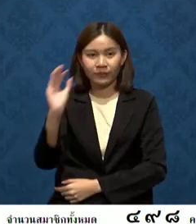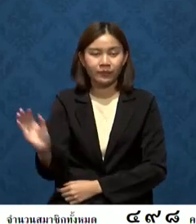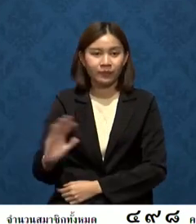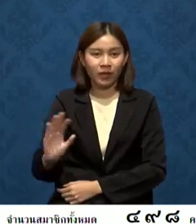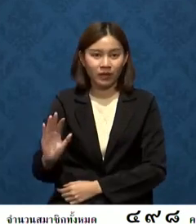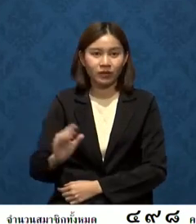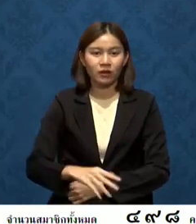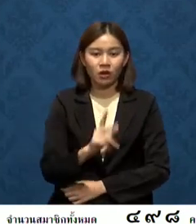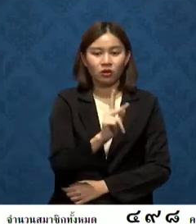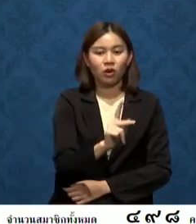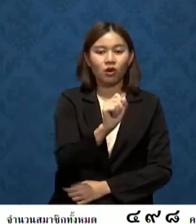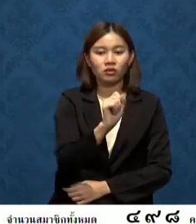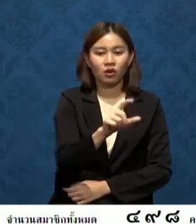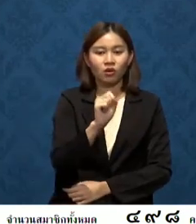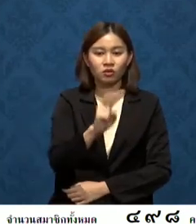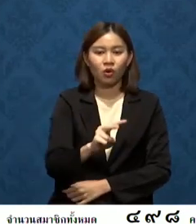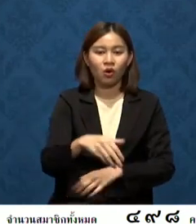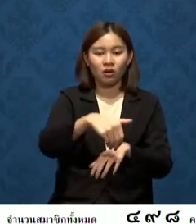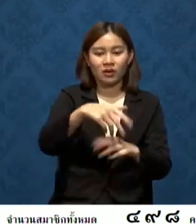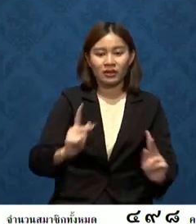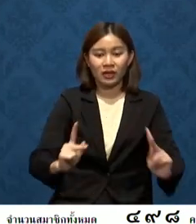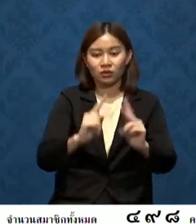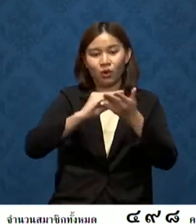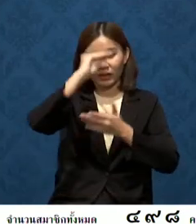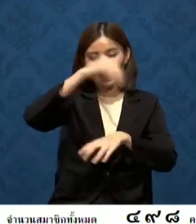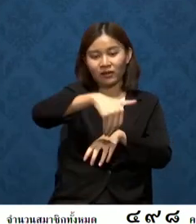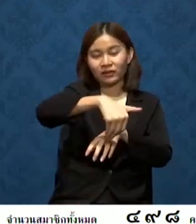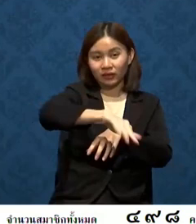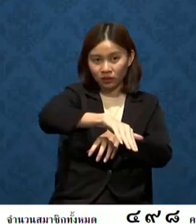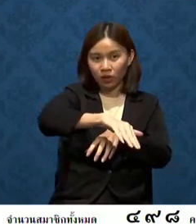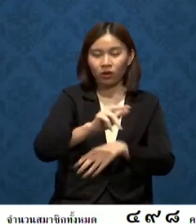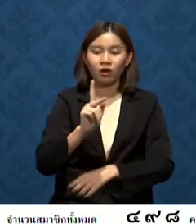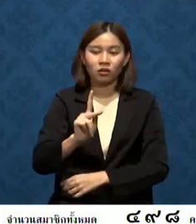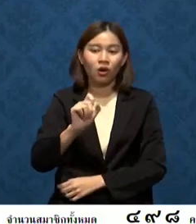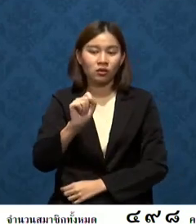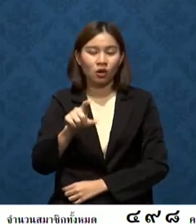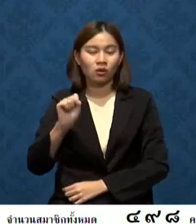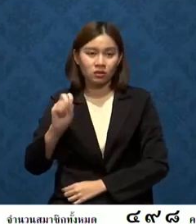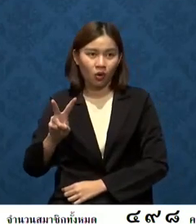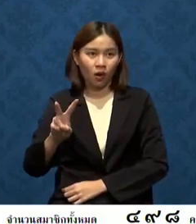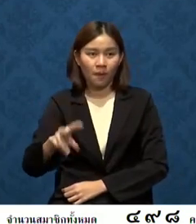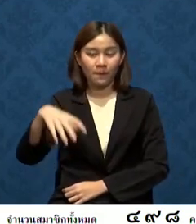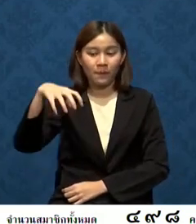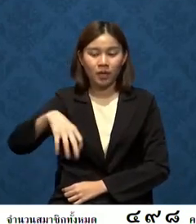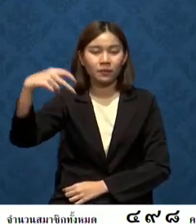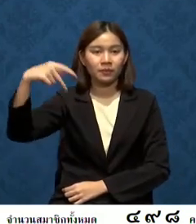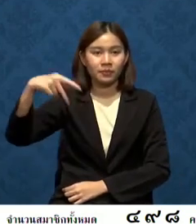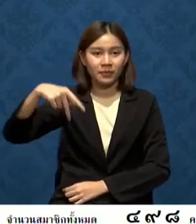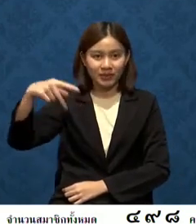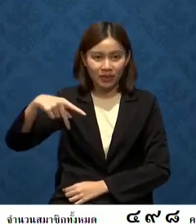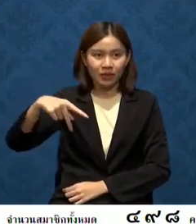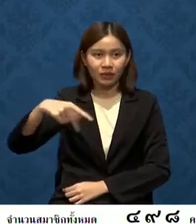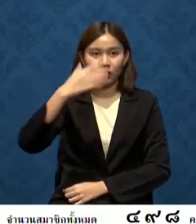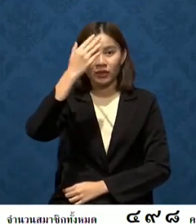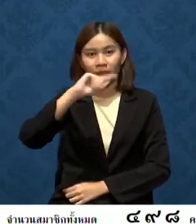กสสเป็นองค์กรนอกกระทรวงศึกษากสเป็นองค์กรพิเศษที่เกิด